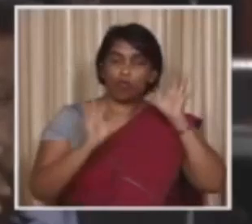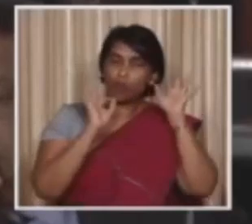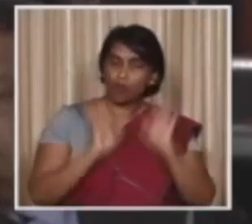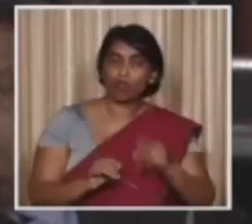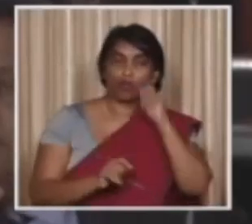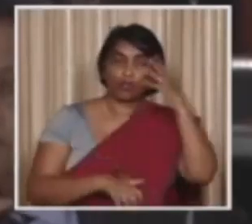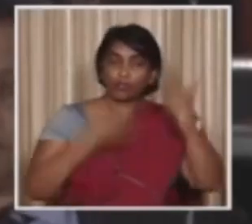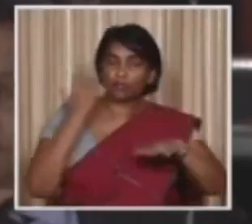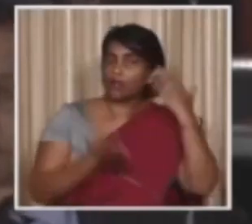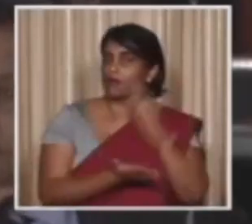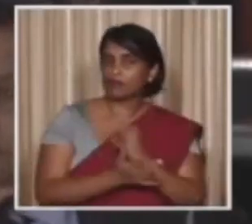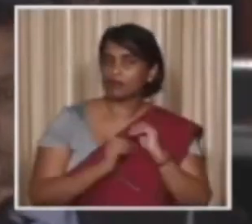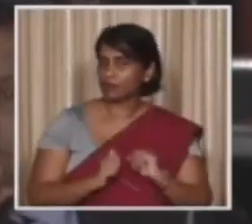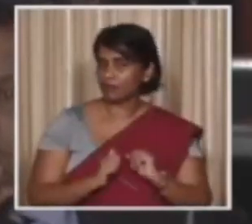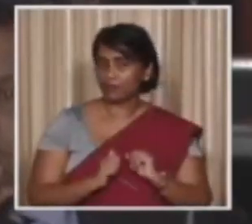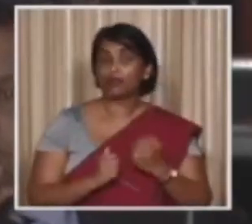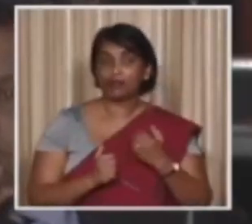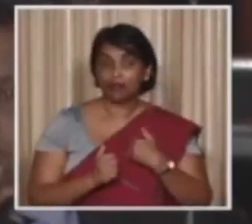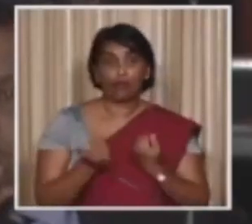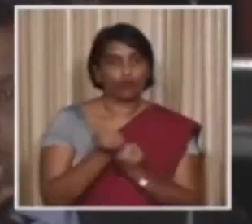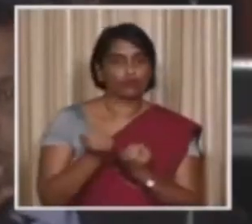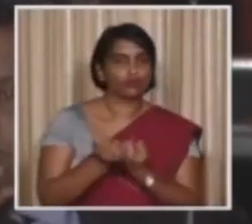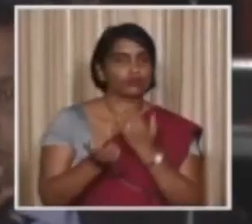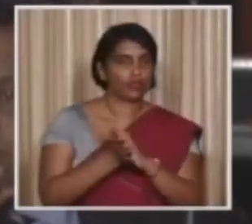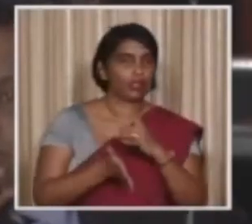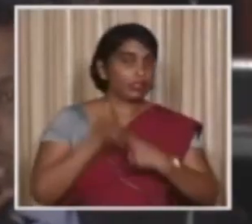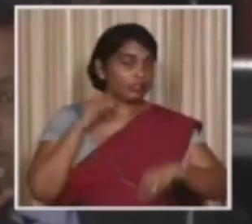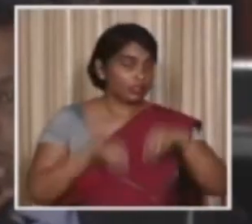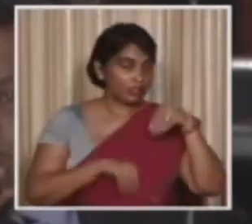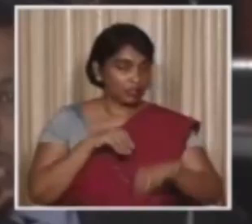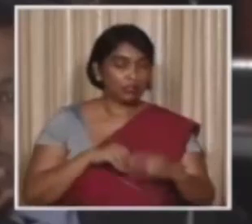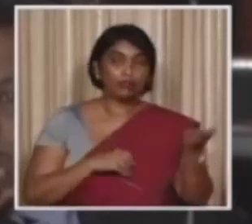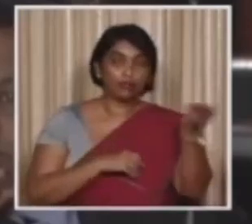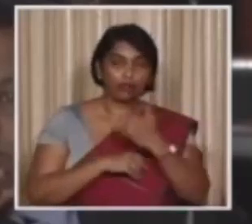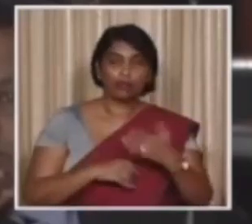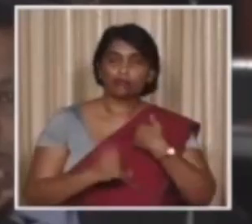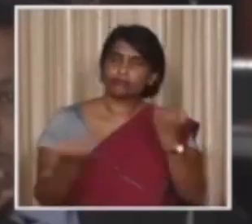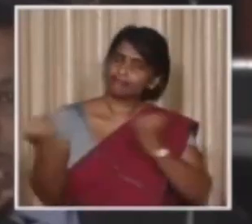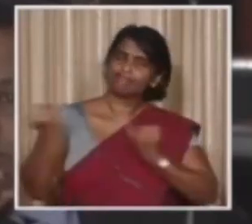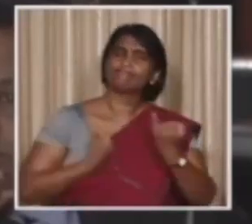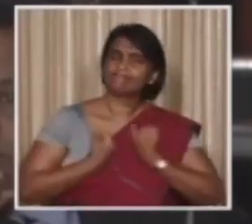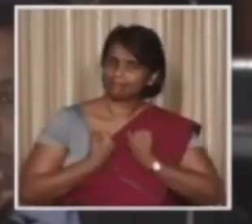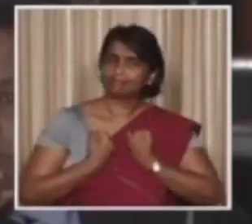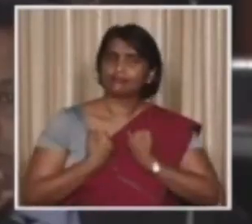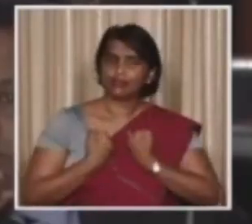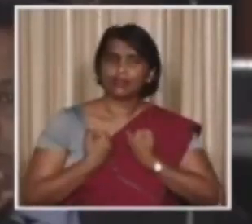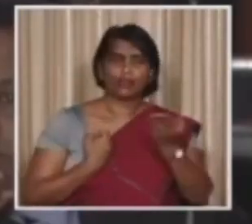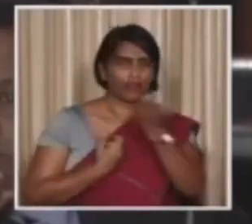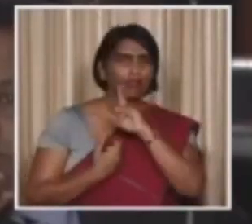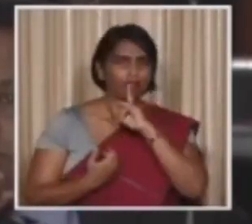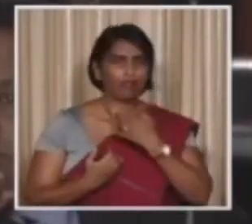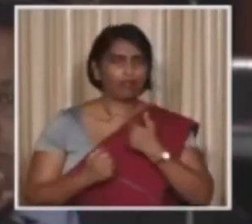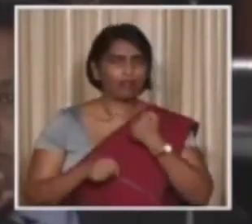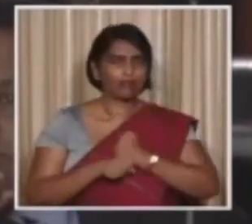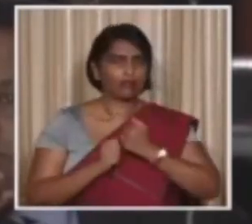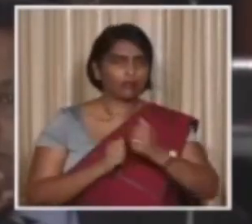වල මිනිස්සු මැරෙක වළක්වන්නේ? අපි එකට උදව් කරන්නේ. අපි දේශපාලනය කරනකොට තමුන්නාන්සලා අපු විවේචනය කරන්න. තමුන්නාන්සලා කියන්නේ අපි ගත්ත